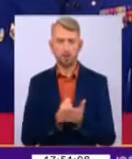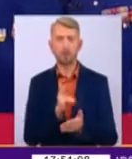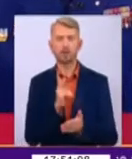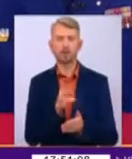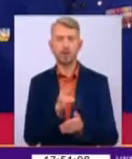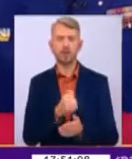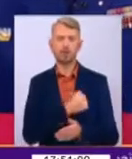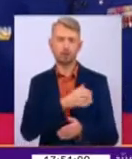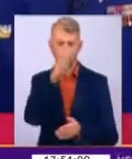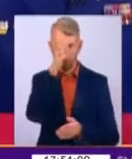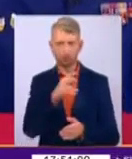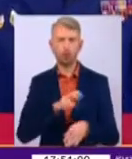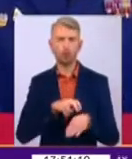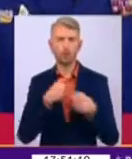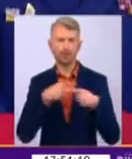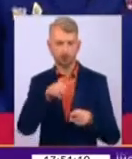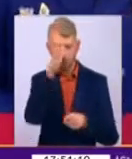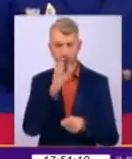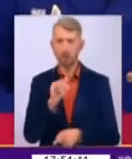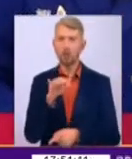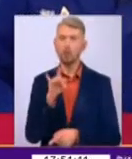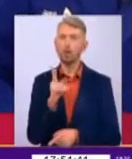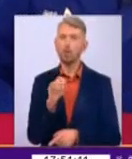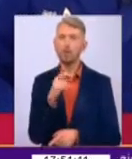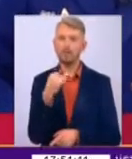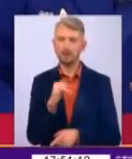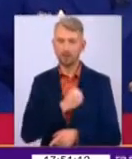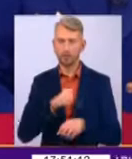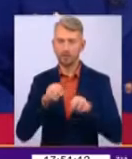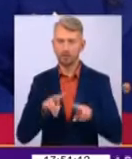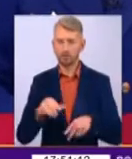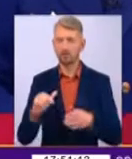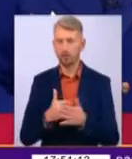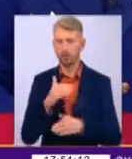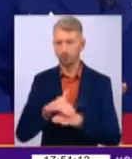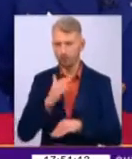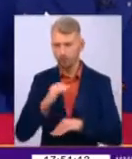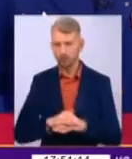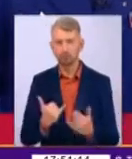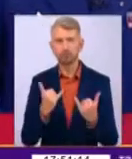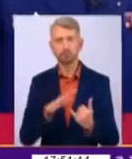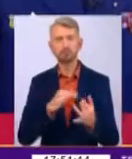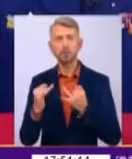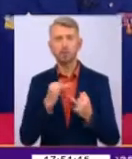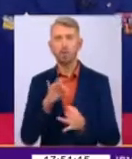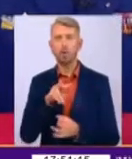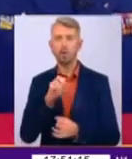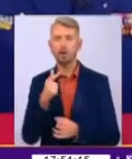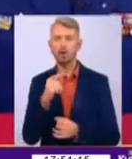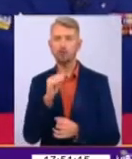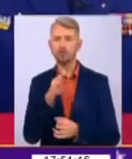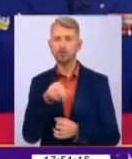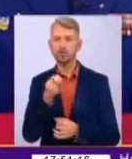доктор технічних наук. І Ігор Козій, військовий експерт. Знову доброго вечора. Доброго вечора. Щойно розмовляли ми з Олегом Ждановим,